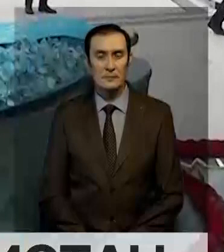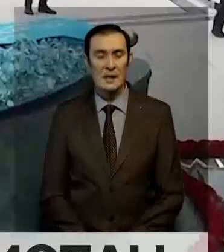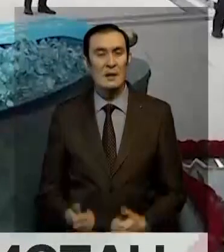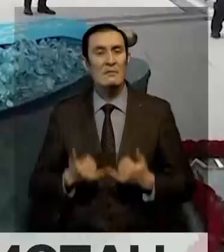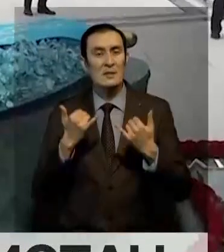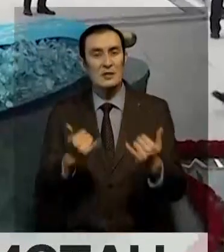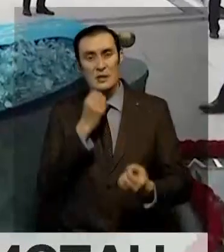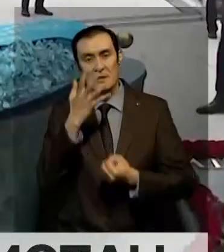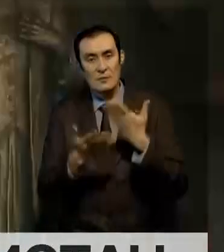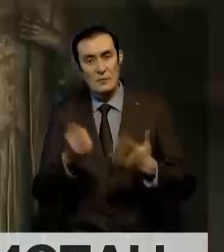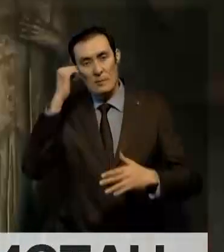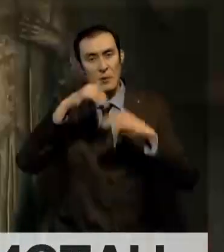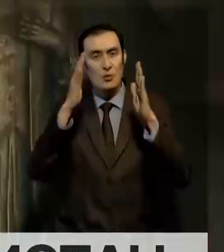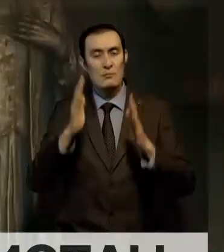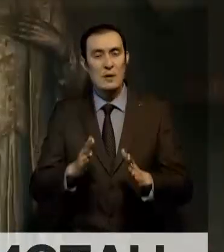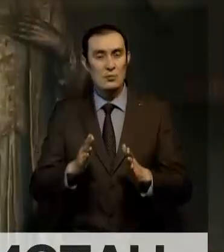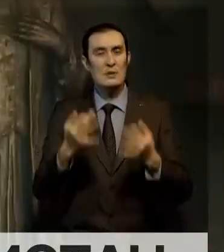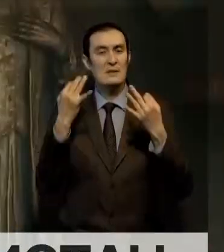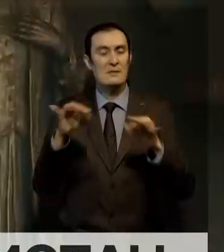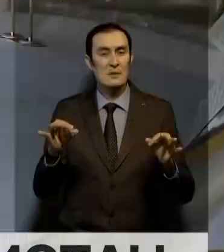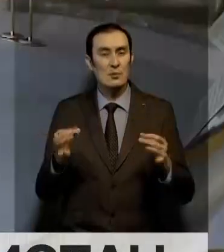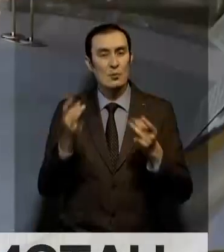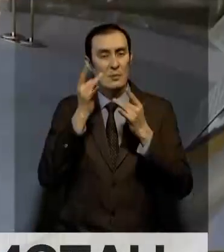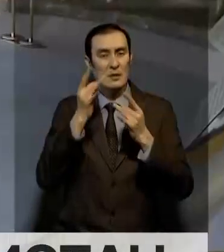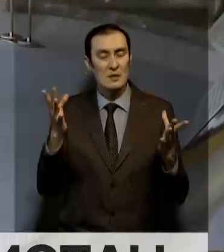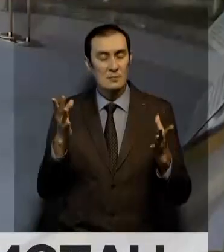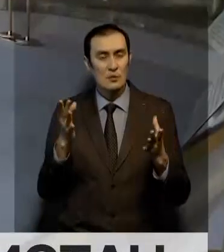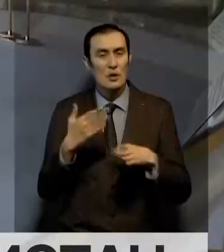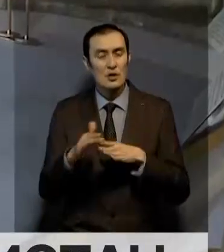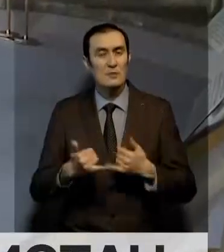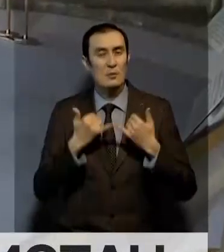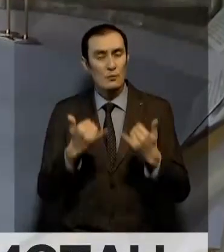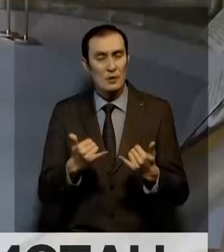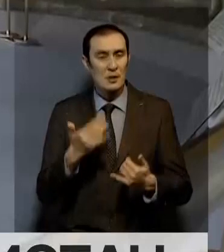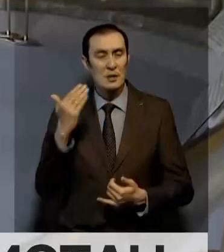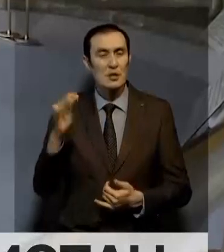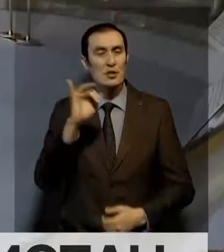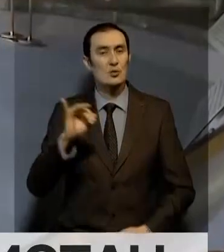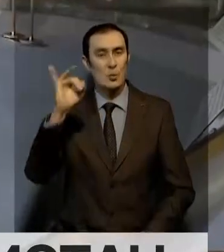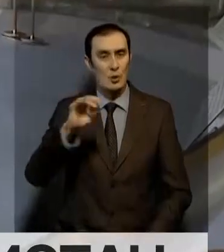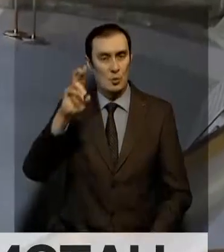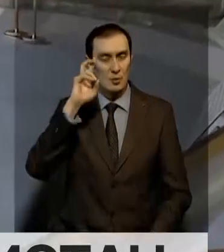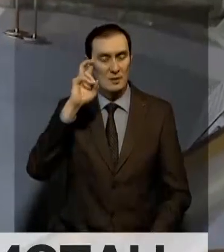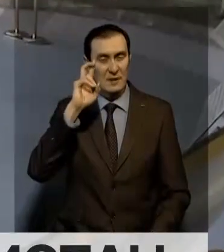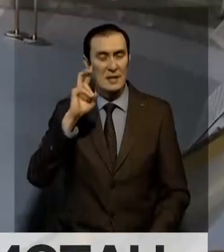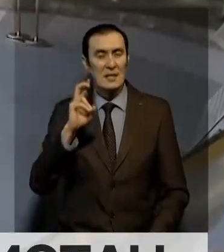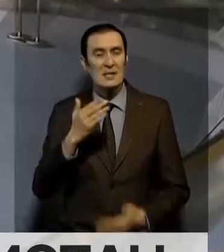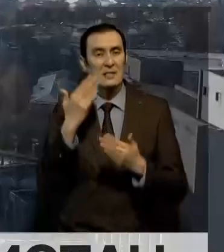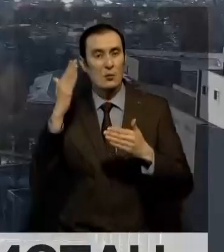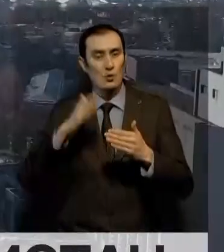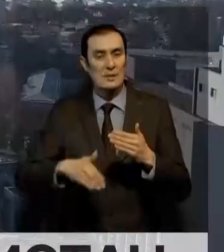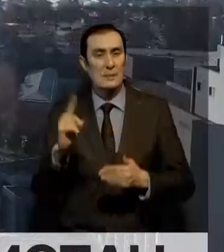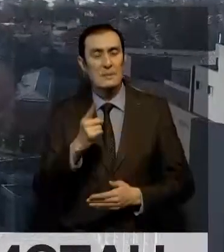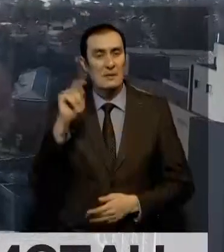Возложение цветов к монументу независимости и гуманизма не только часть протокола, но и дань уважения истории страны. Завершился первый день